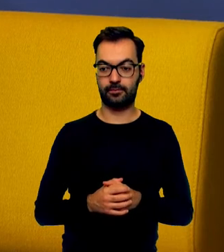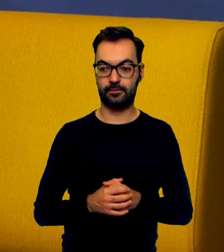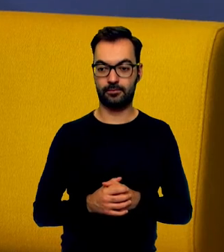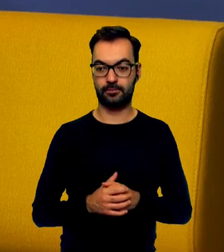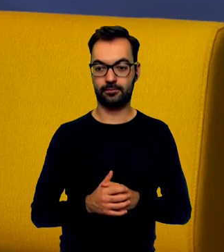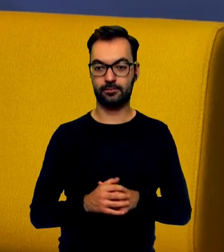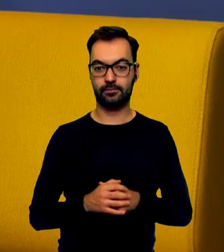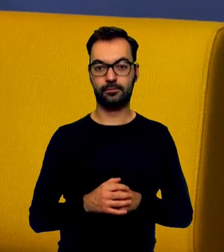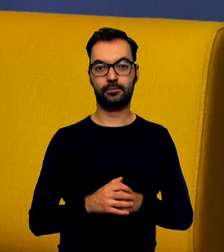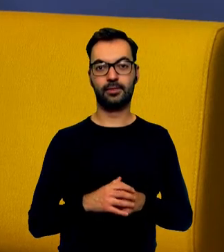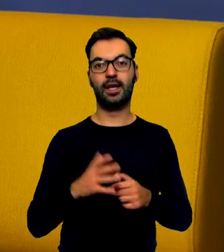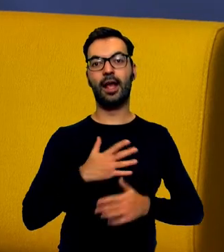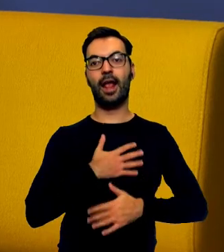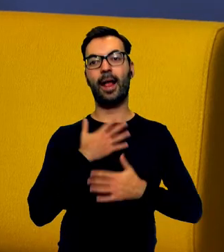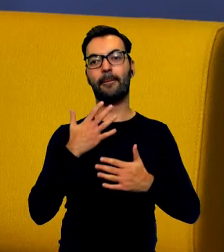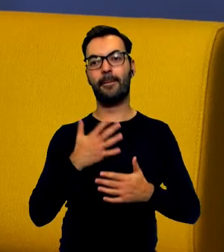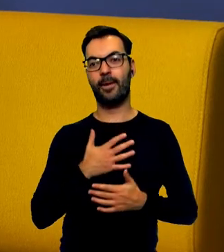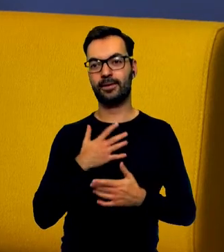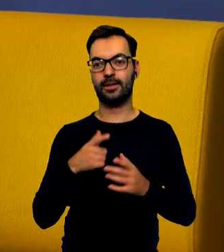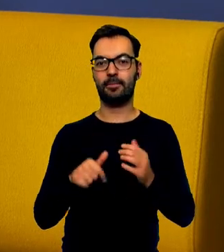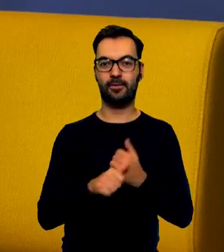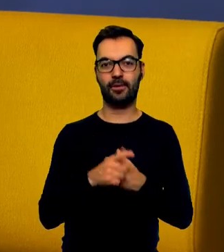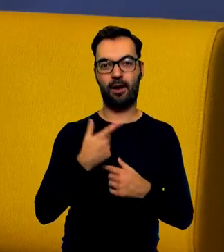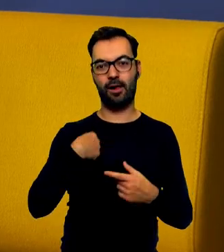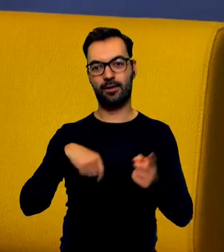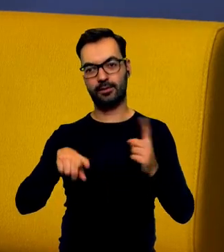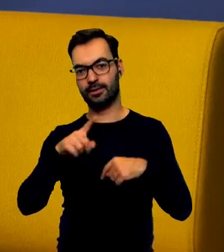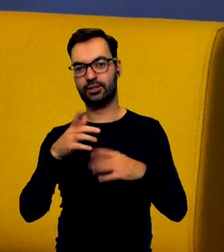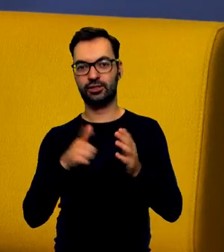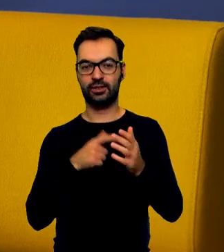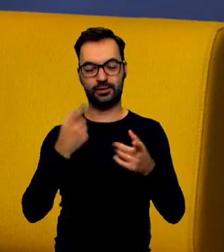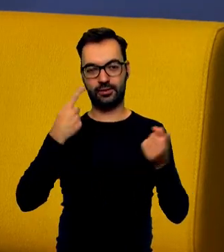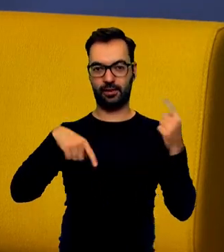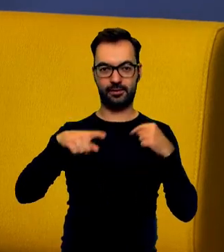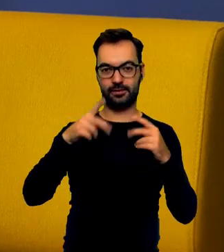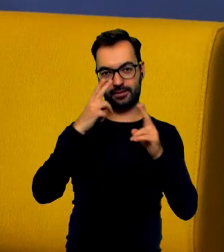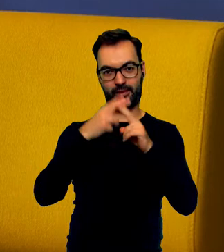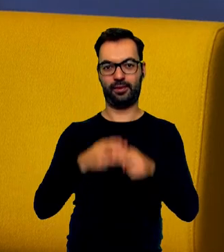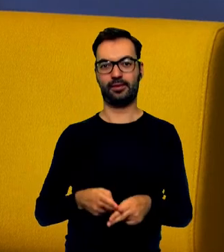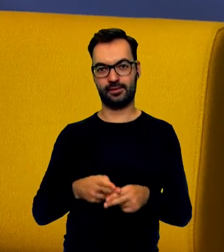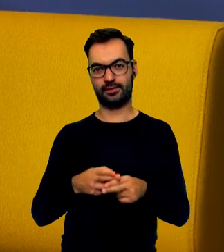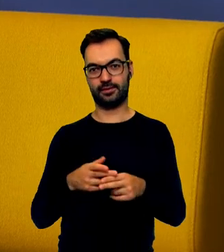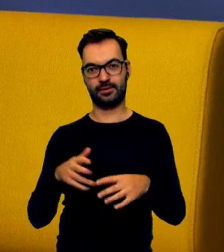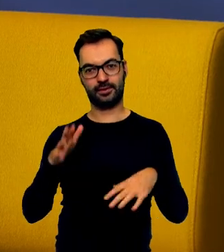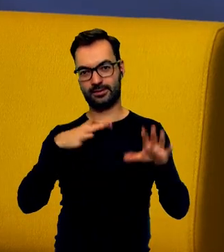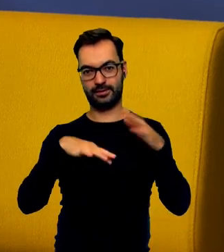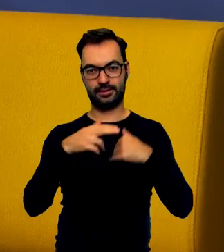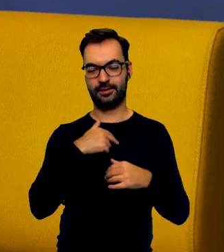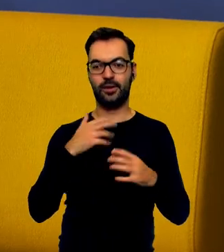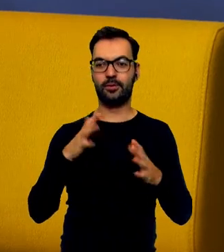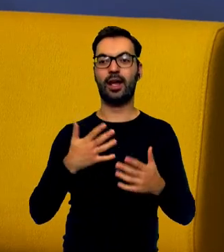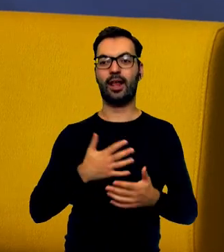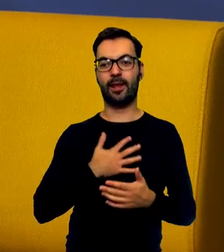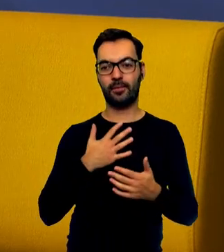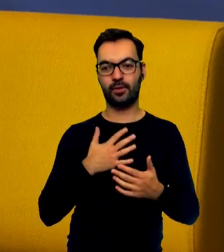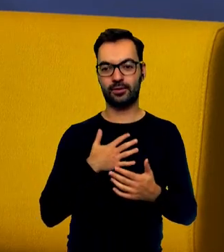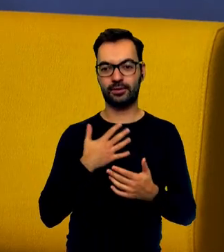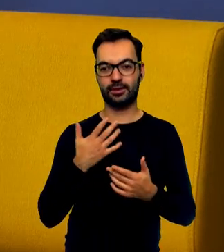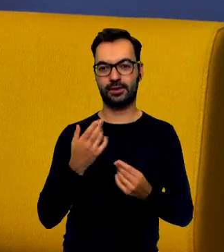że emocje zwodzą i wywodzą nas w pole bardzo często. To znaczy, że one